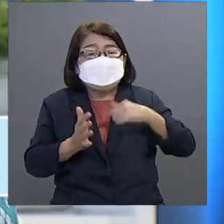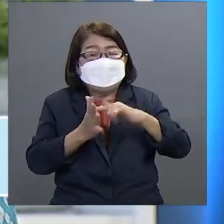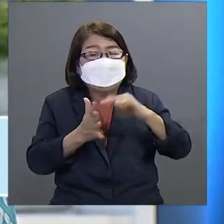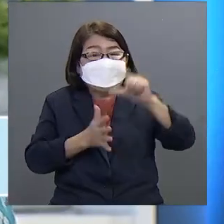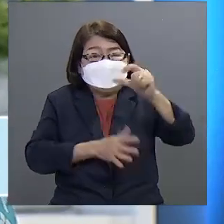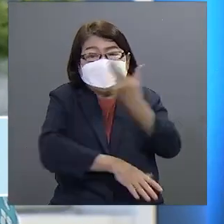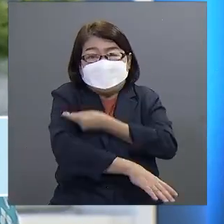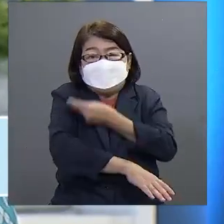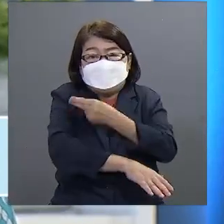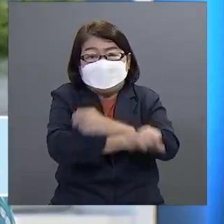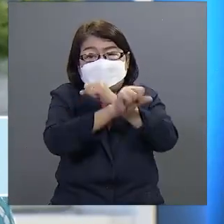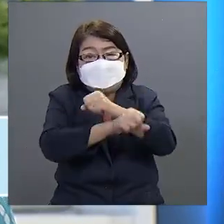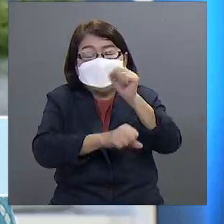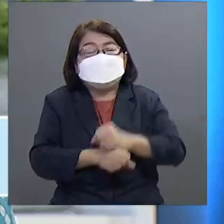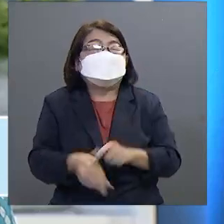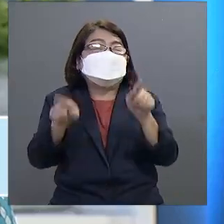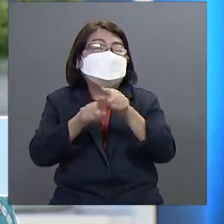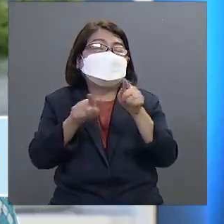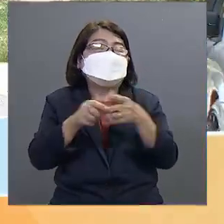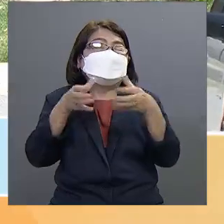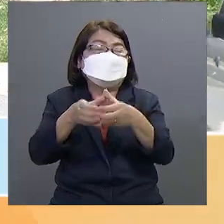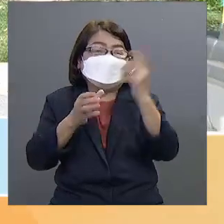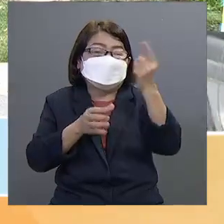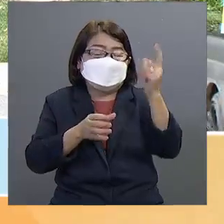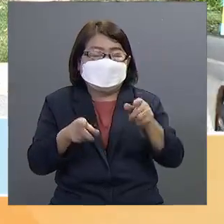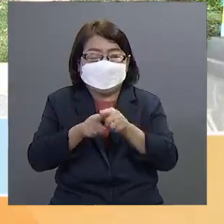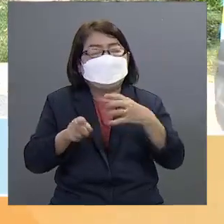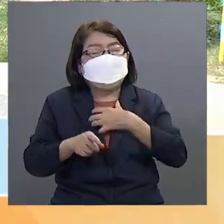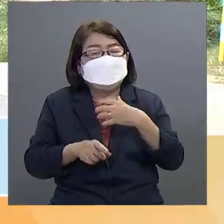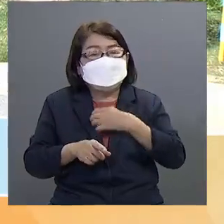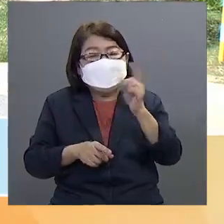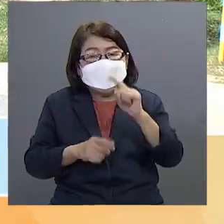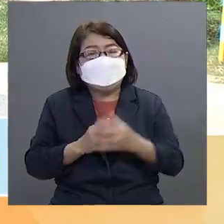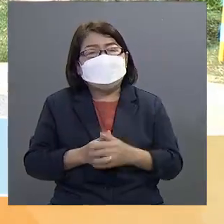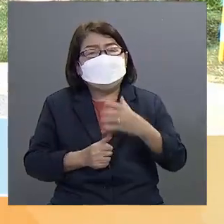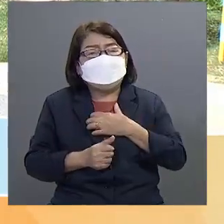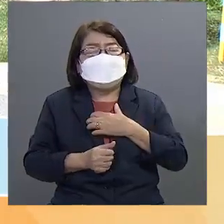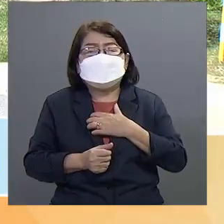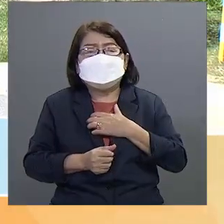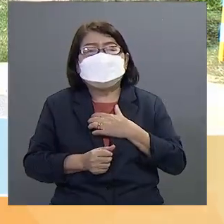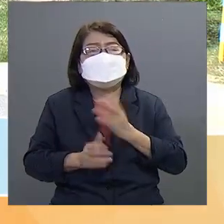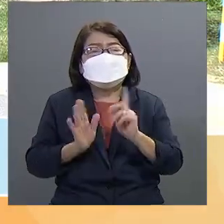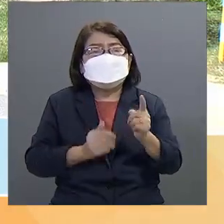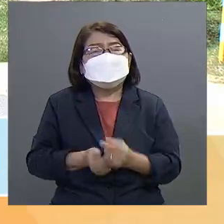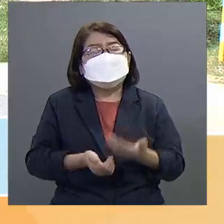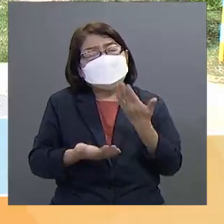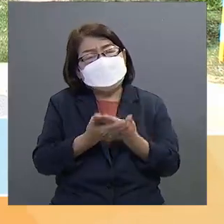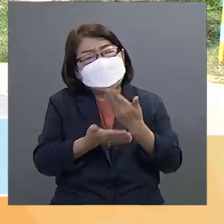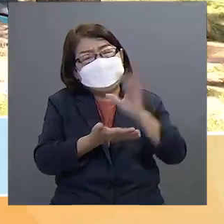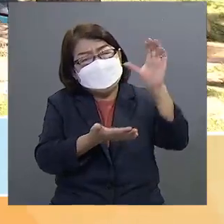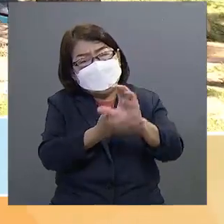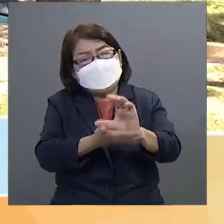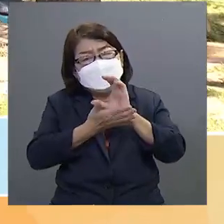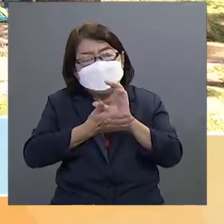ต้องเที่ยวก็เช่นเดียวกันนะครับเราก็ต้องการหมอดียาดีมาช่วยรักษาเราเช่นกันนะครับถ้าเราได้วัคซีน